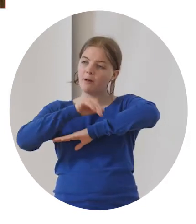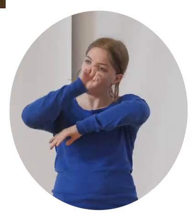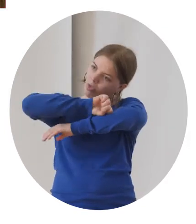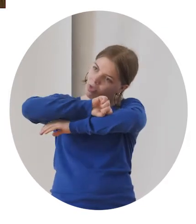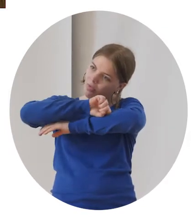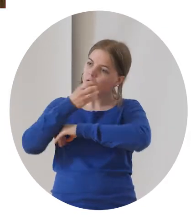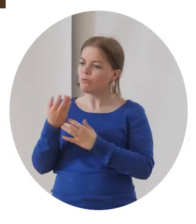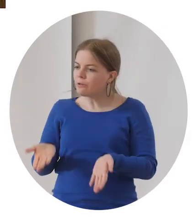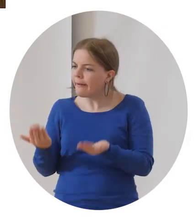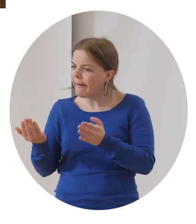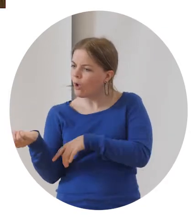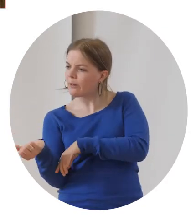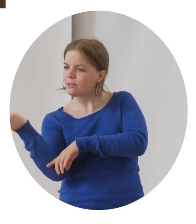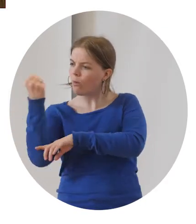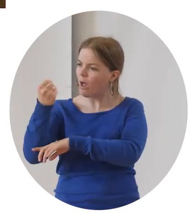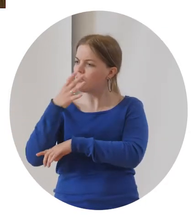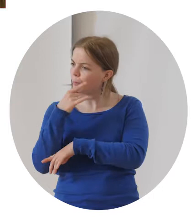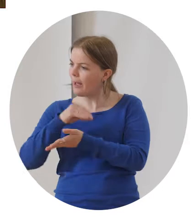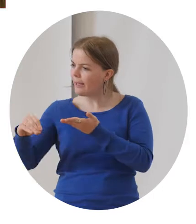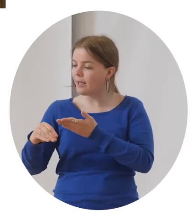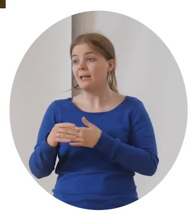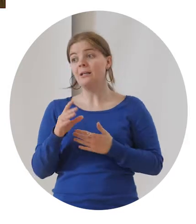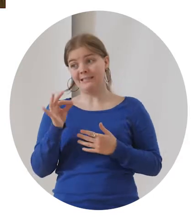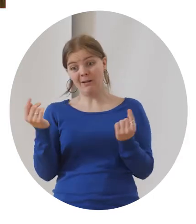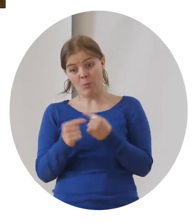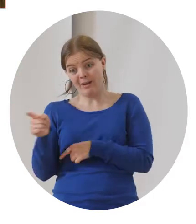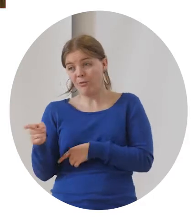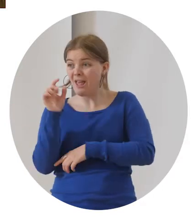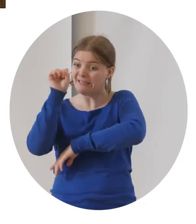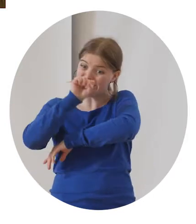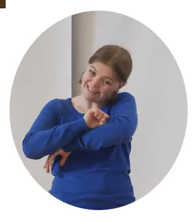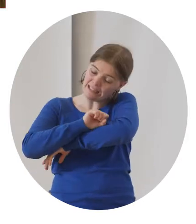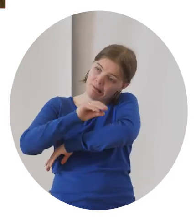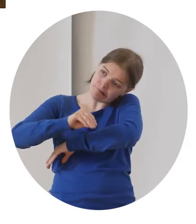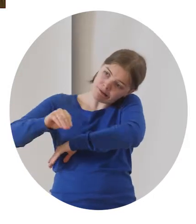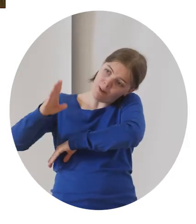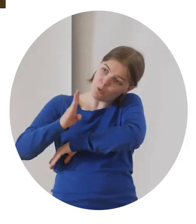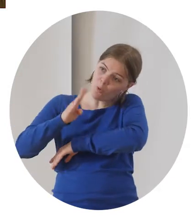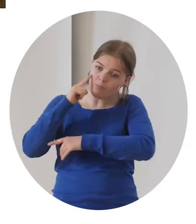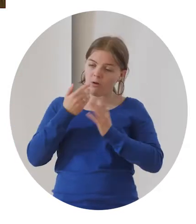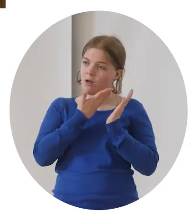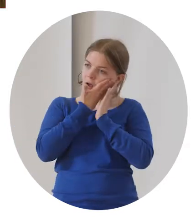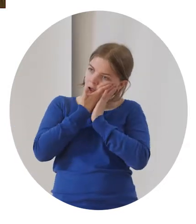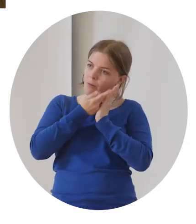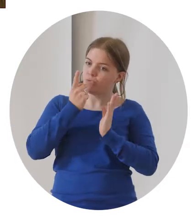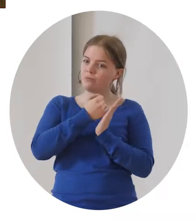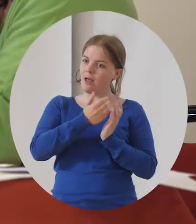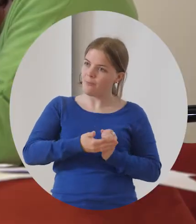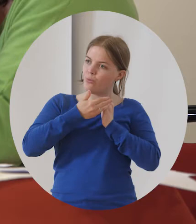souvent on leur dit redresse-toi, tu peux pas écrire. Si, justement, lui, c'est sa manière d'écrire parce qu'il a besoin de plus